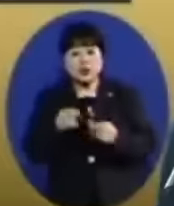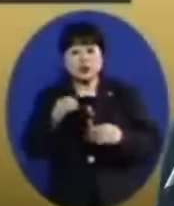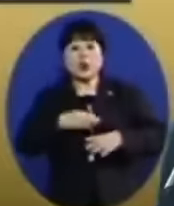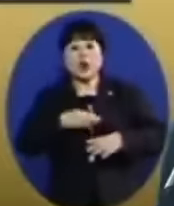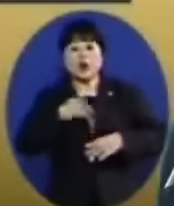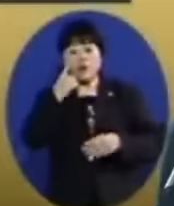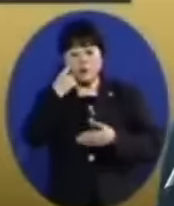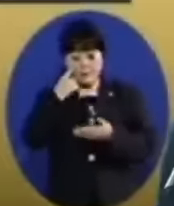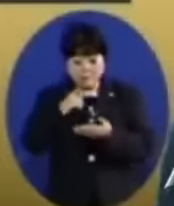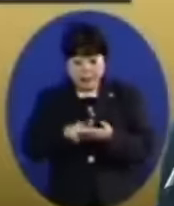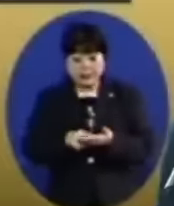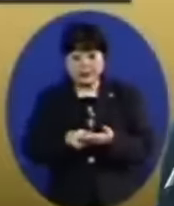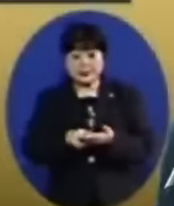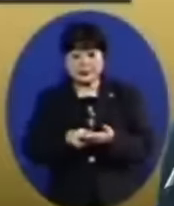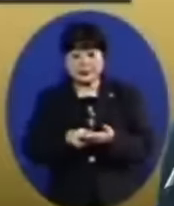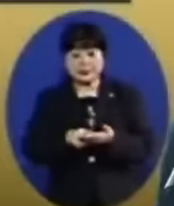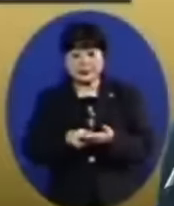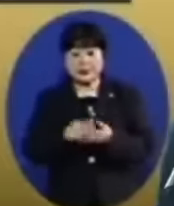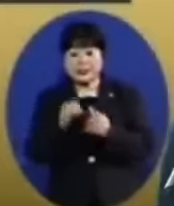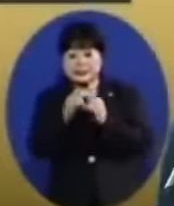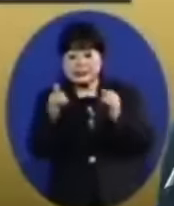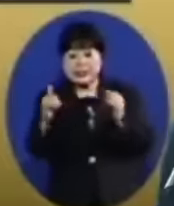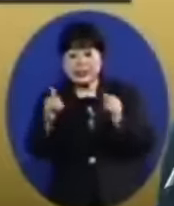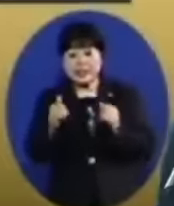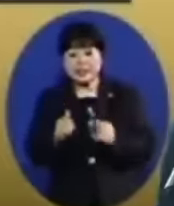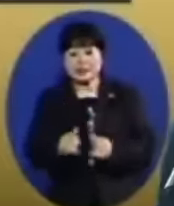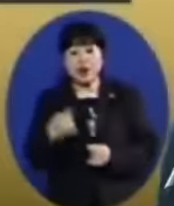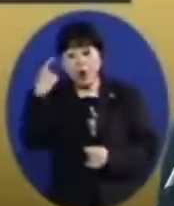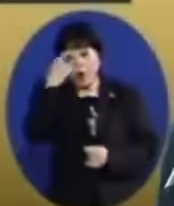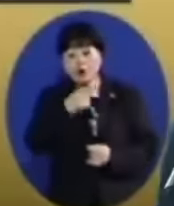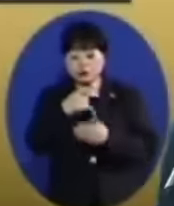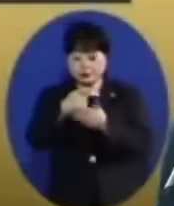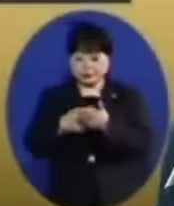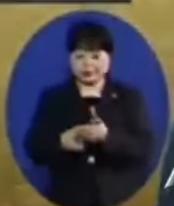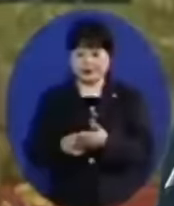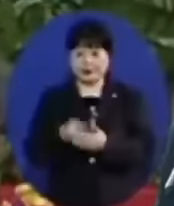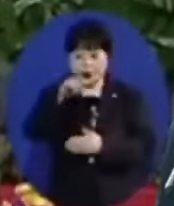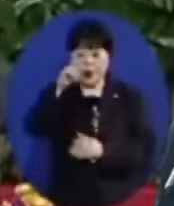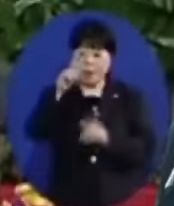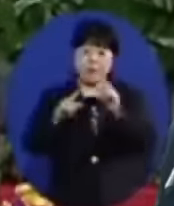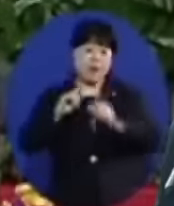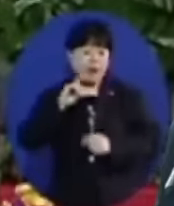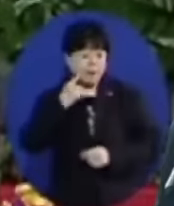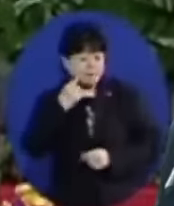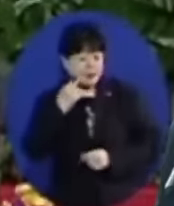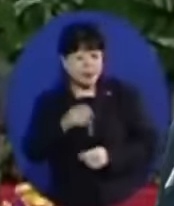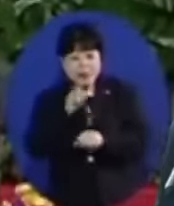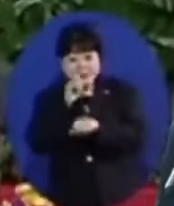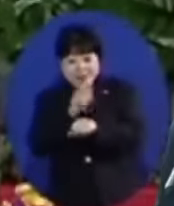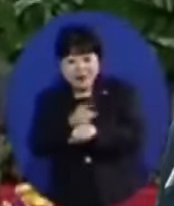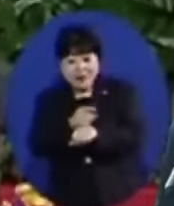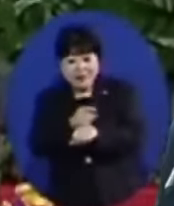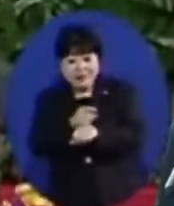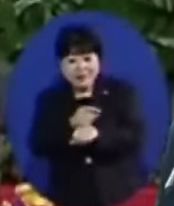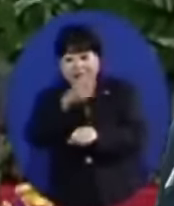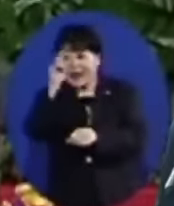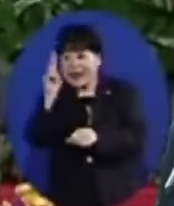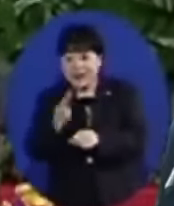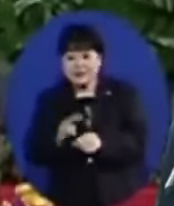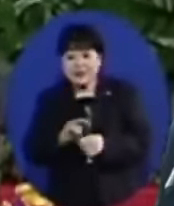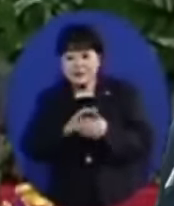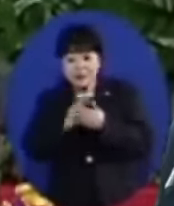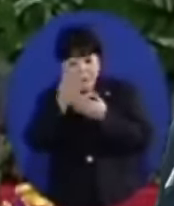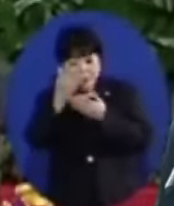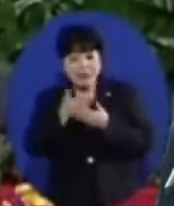사실을 발견했습니다. 우선 사람들은 성령수술로 자신의 외모가 아름답게 되면 성격이나 인격도 갑작스럽게